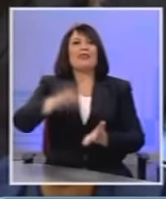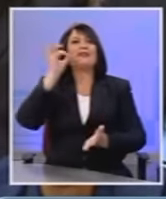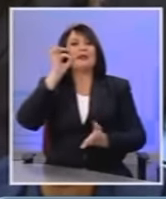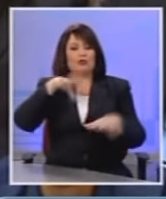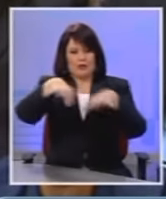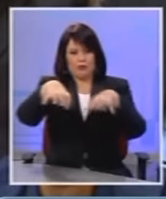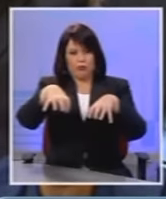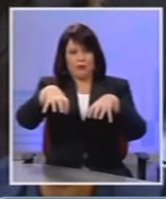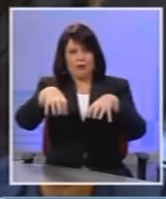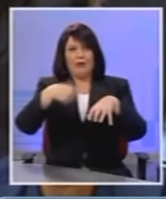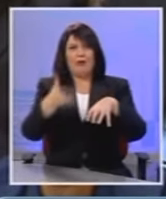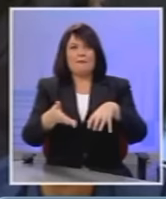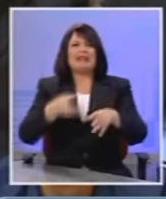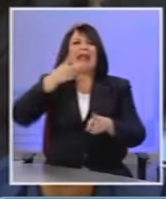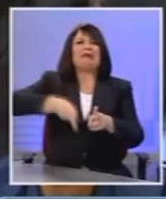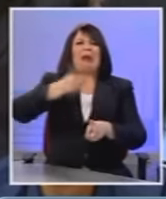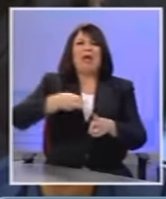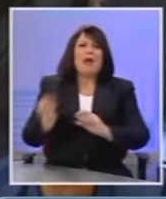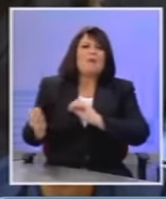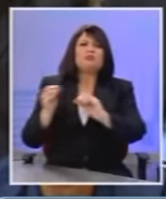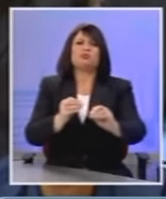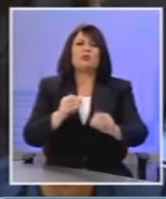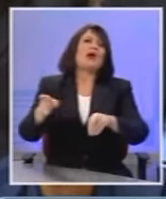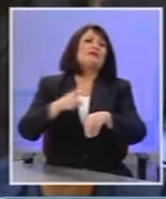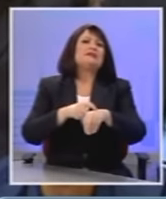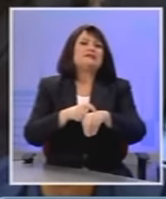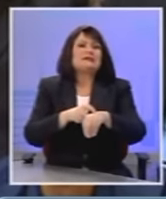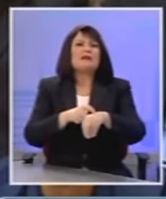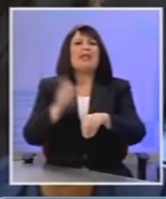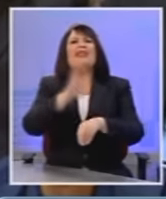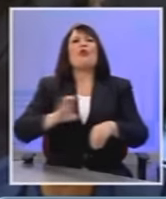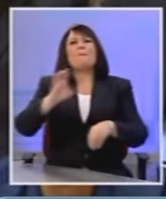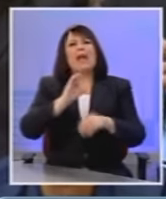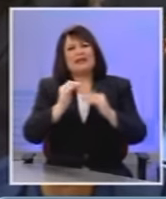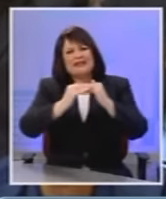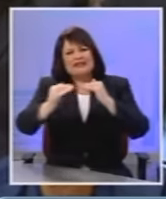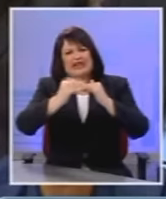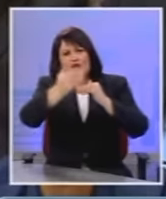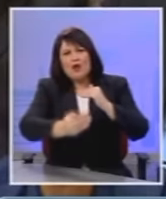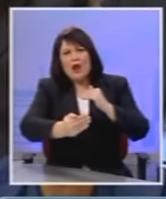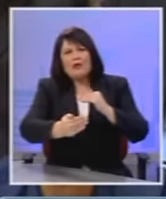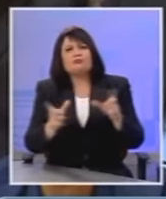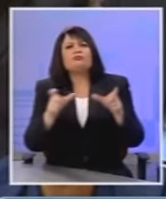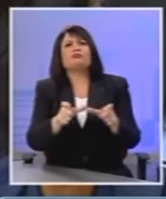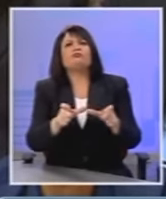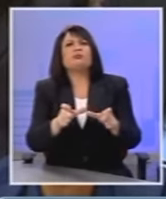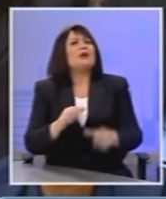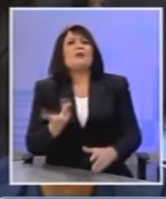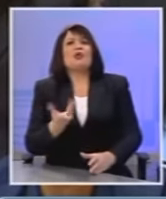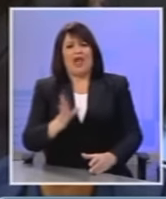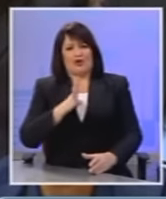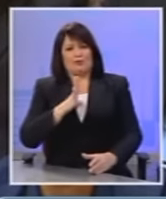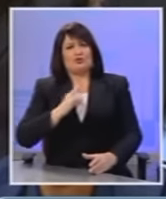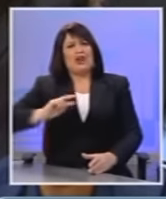Θεσσαλονίκη, τους φορτώσατε σε τρένα, βρίσκονται σήμερα εγκλωβισμένοι στην Ιδωμένη και πού είναι ο αντιρατσισμός σας και ο ανθρωπισμός